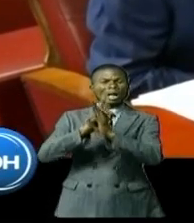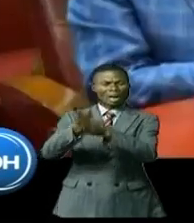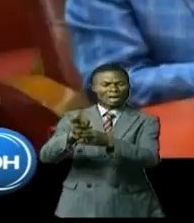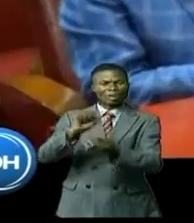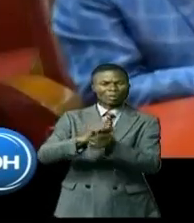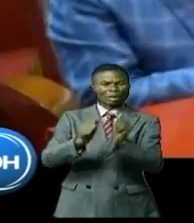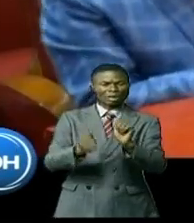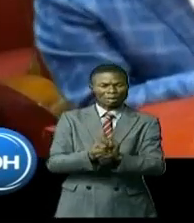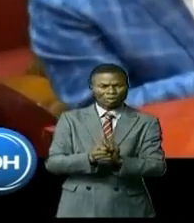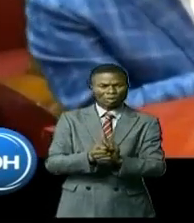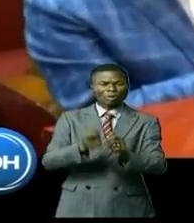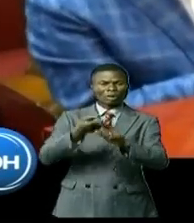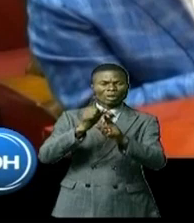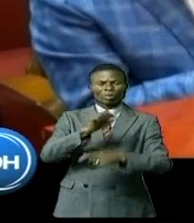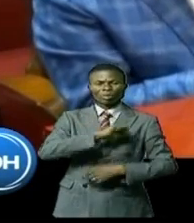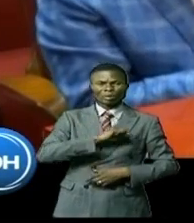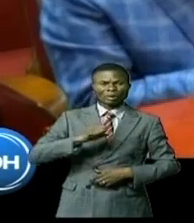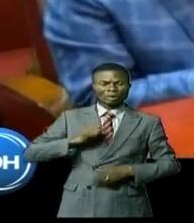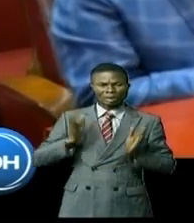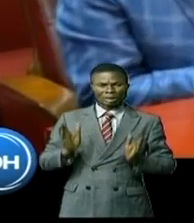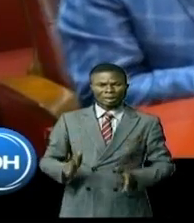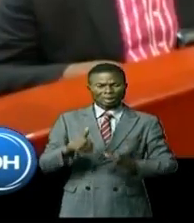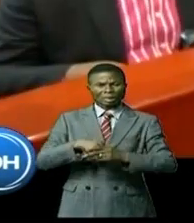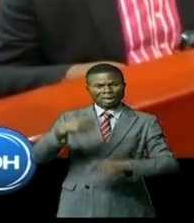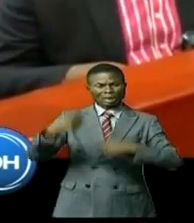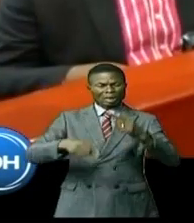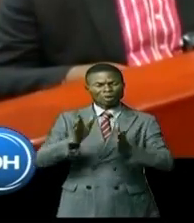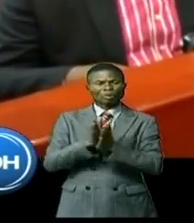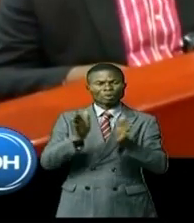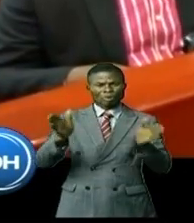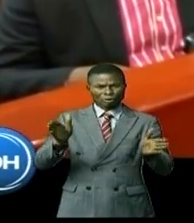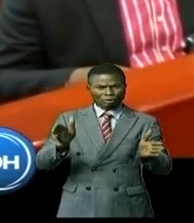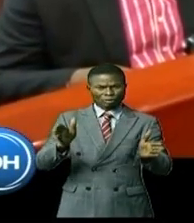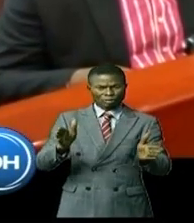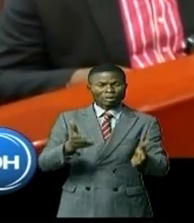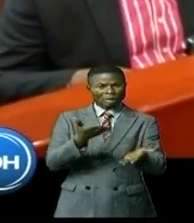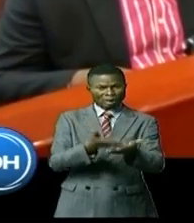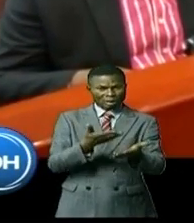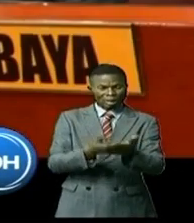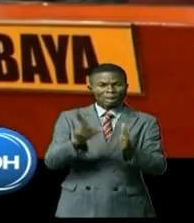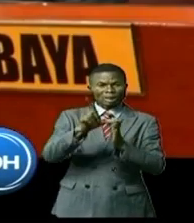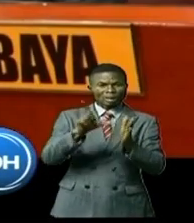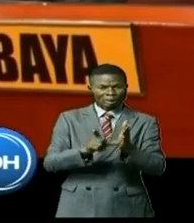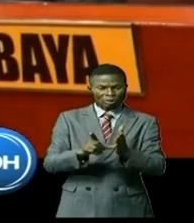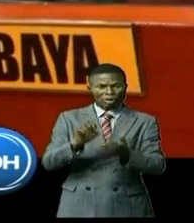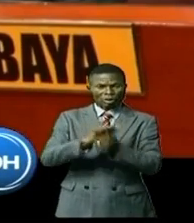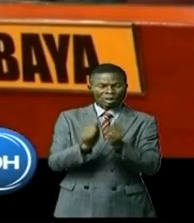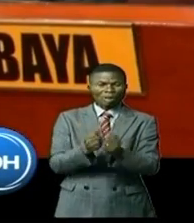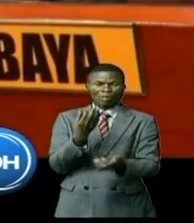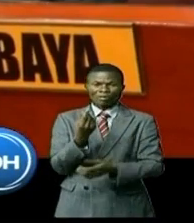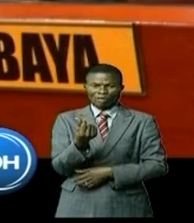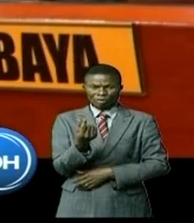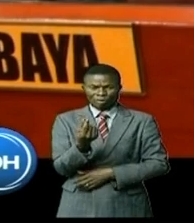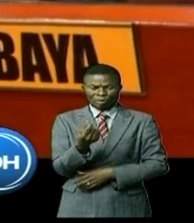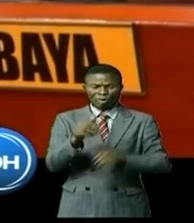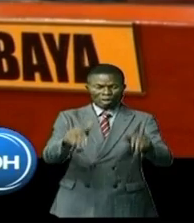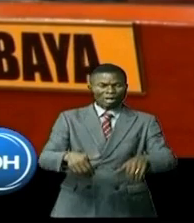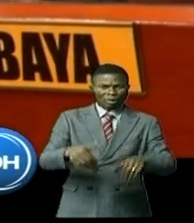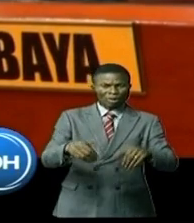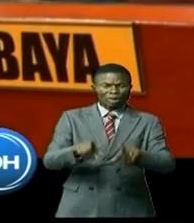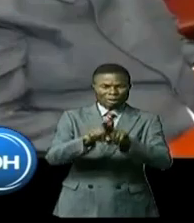préoccupations soulevées par des sénateurs au cours du débat général. Il s'agit de lois du secteur des finances, agriculture